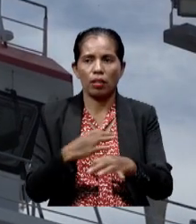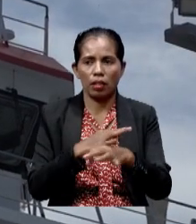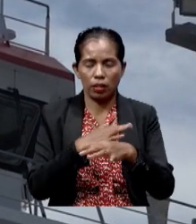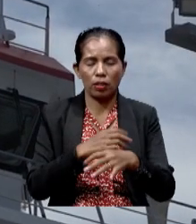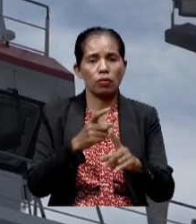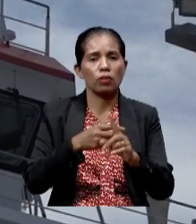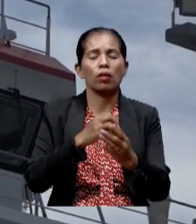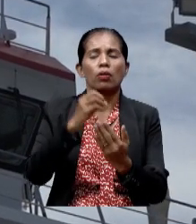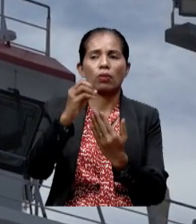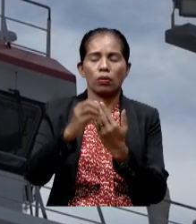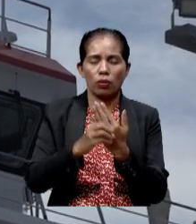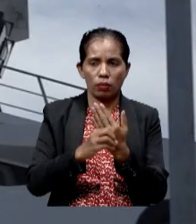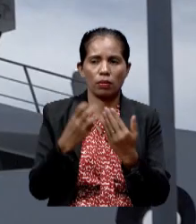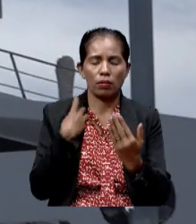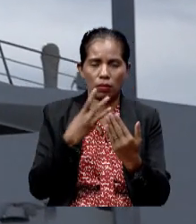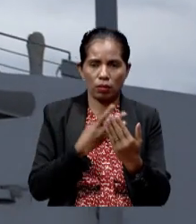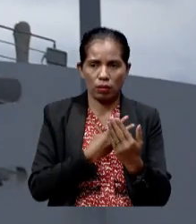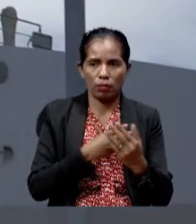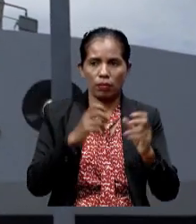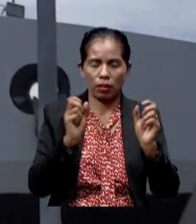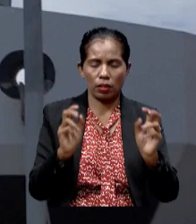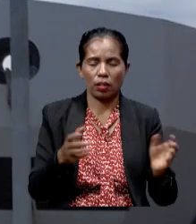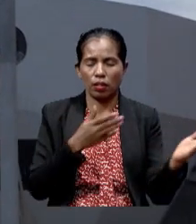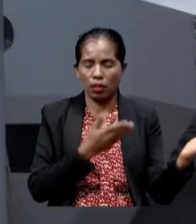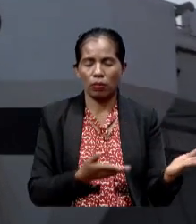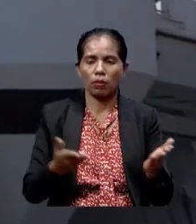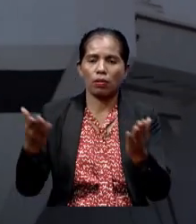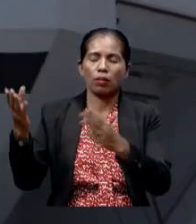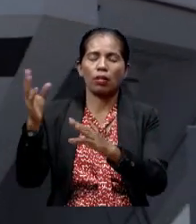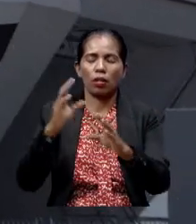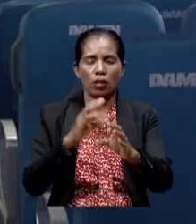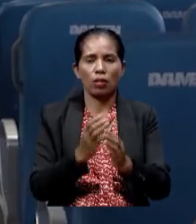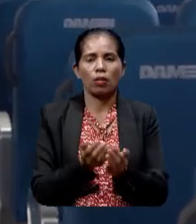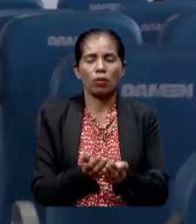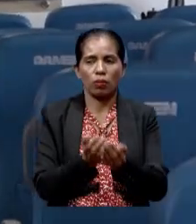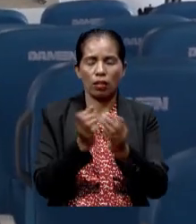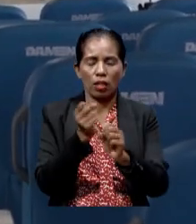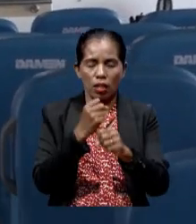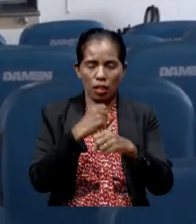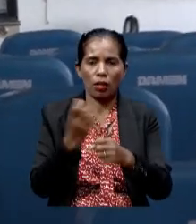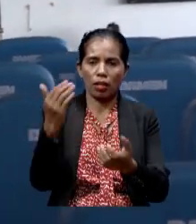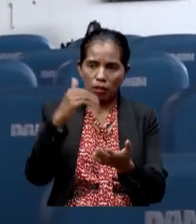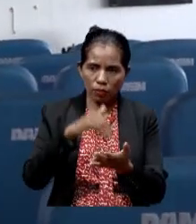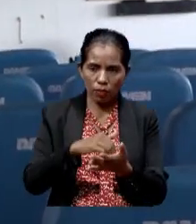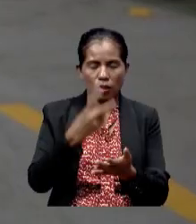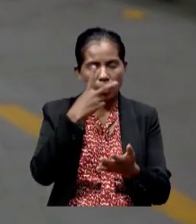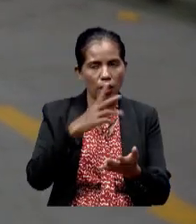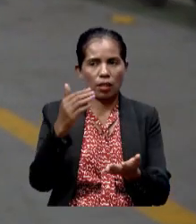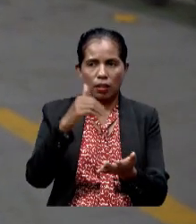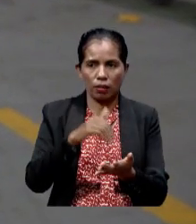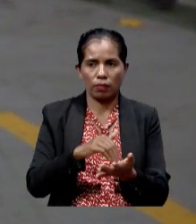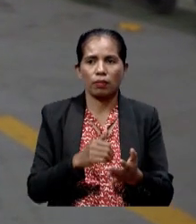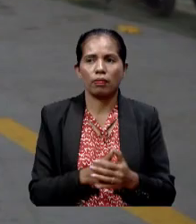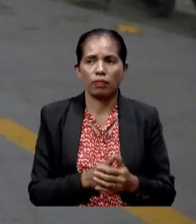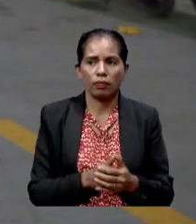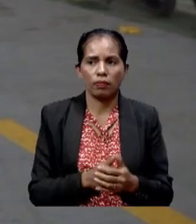utubru ami teng haru korone ba para ba docking ulang filfali hare filfali ini semua dua sih soke ati